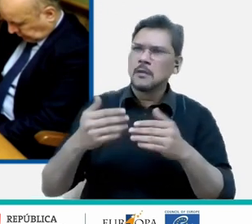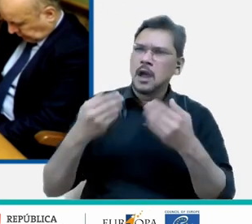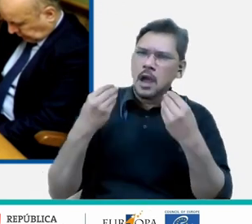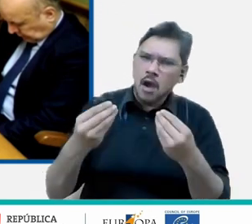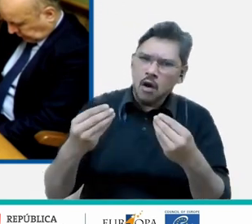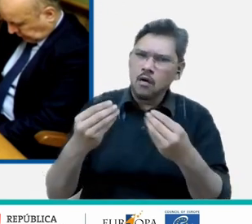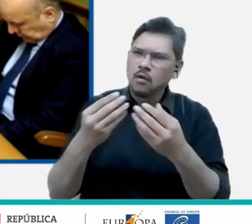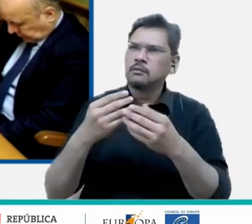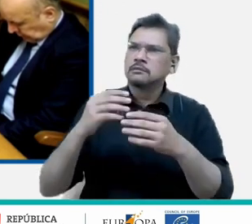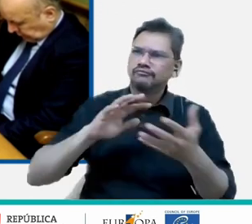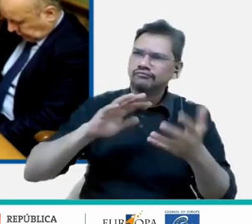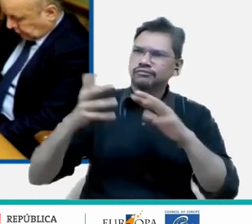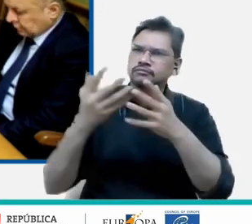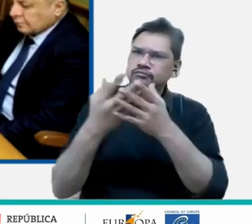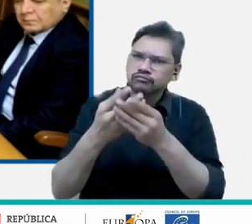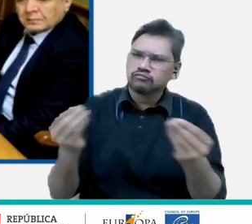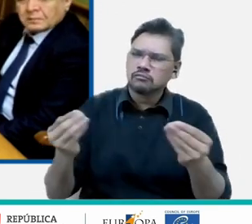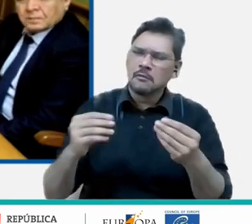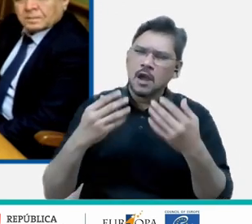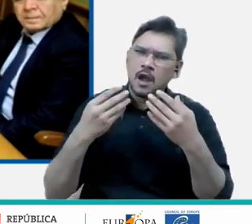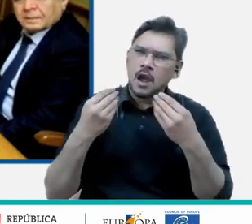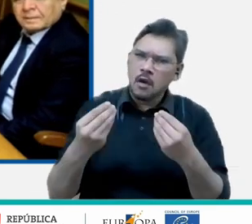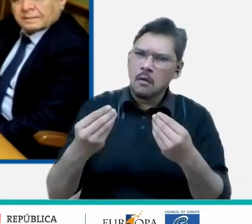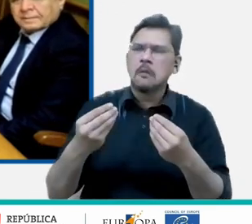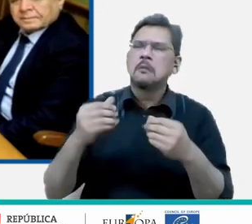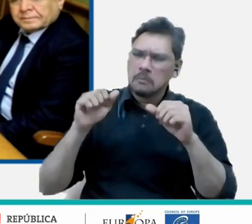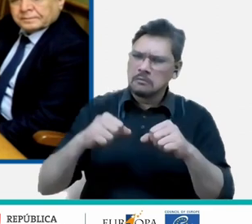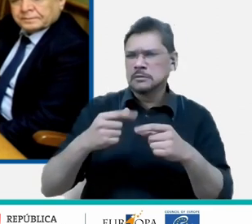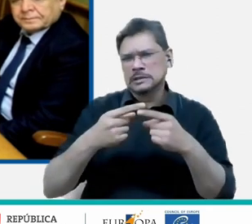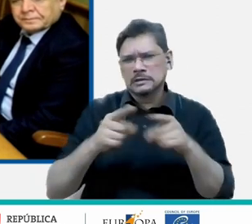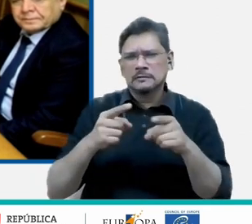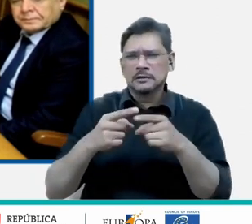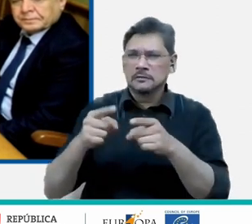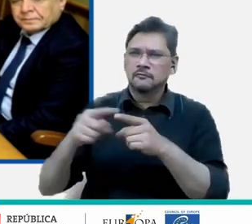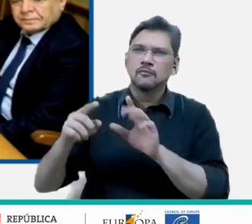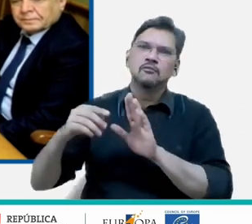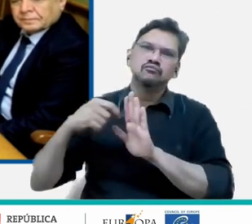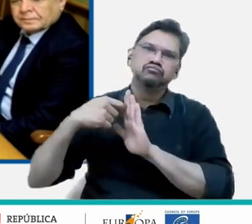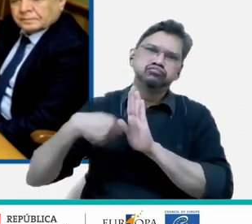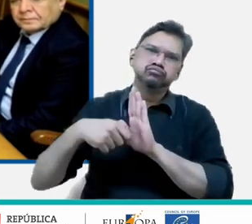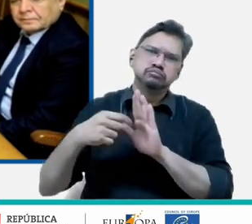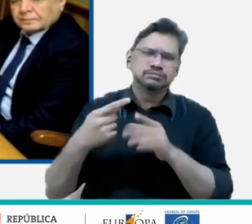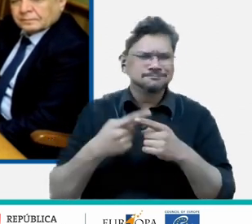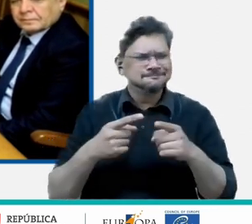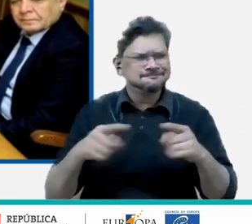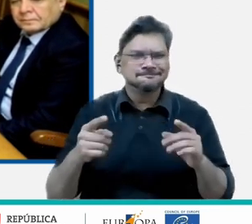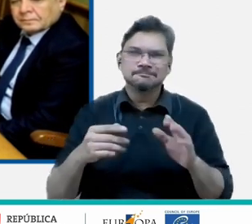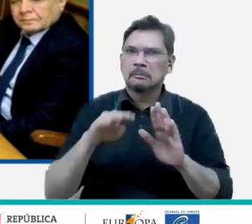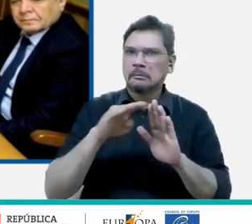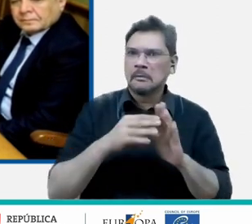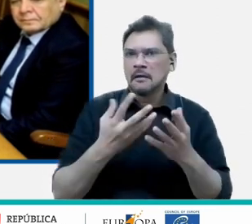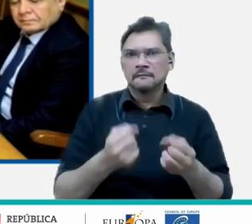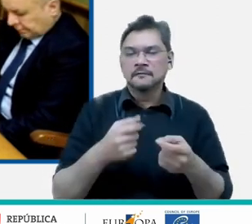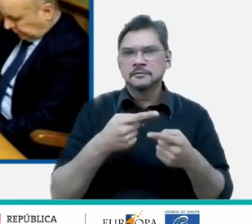что это хорошая возможность создать полную картину о ситуации в городе и